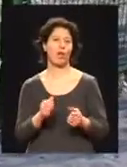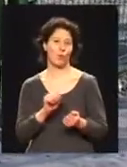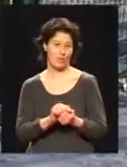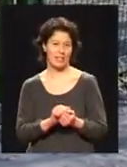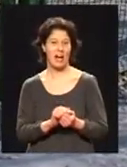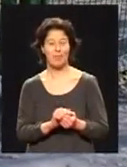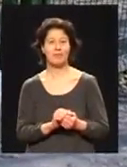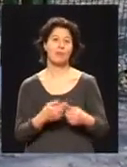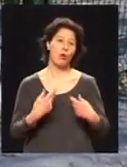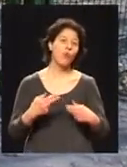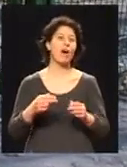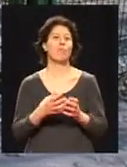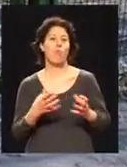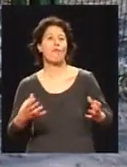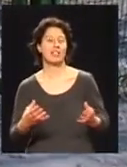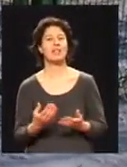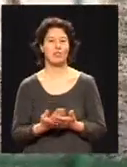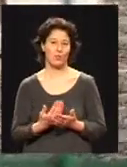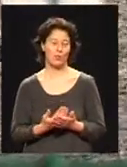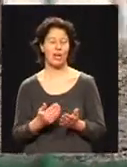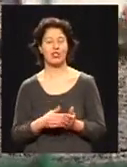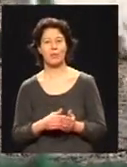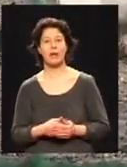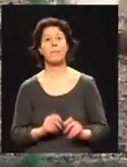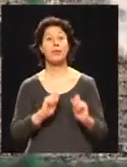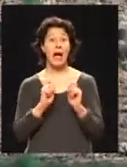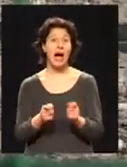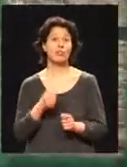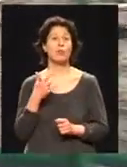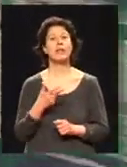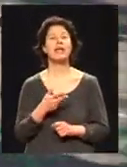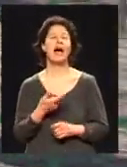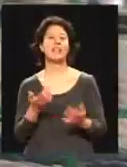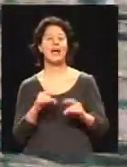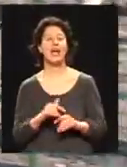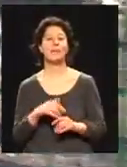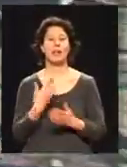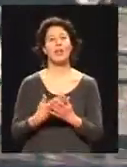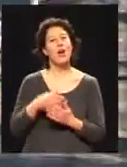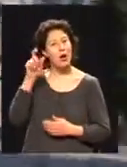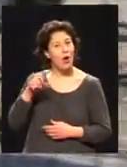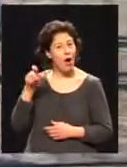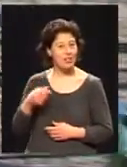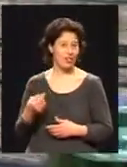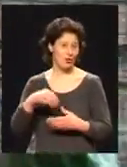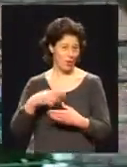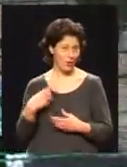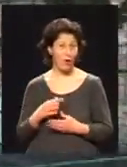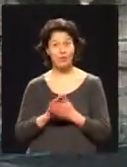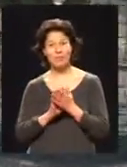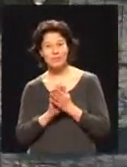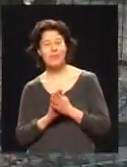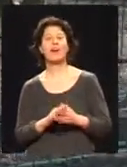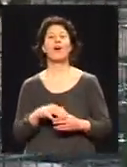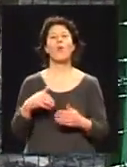számát, de hát a további bővítés is még szükséges. Az átadó néhány helybéli kutyagazda is jelen volt, akik örömmel